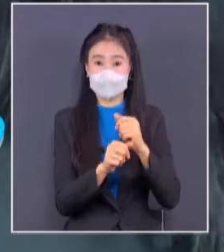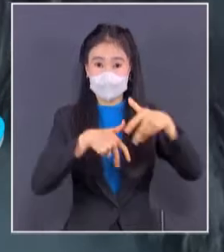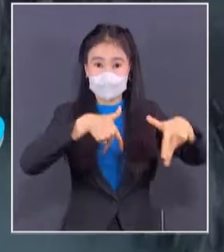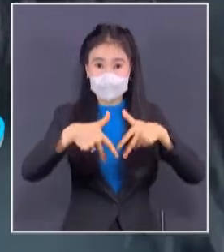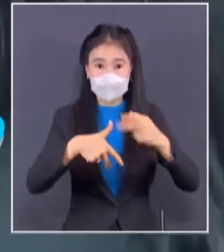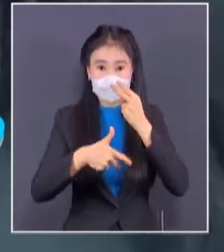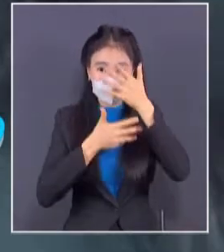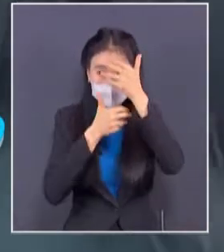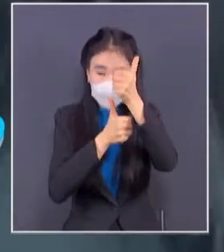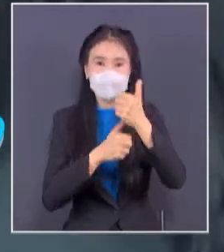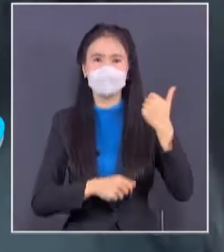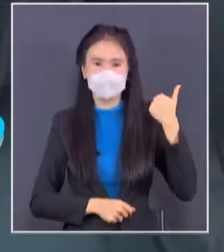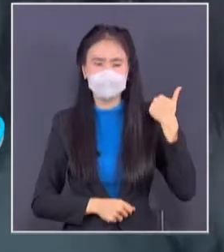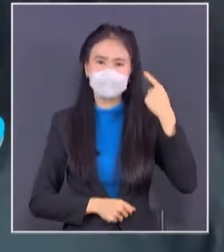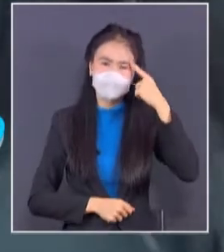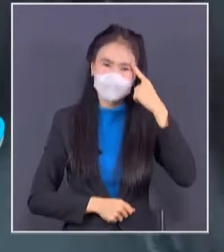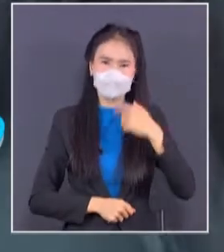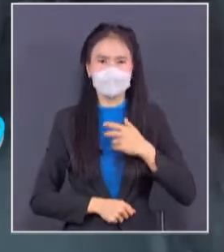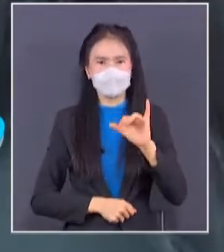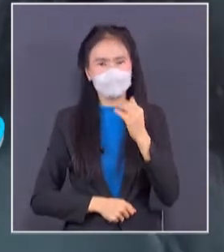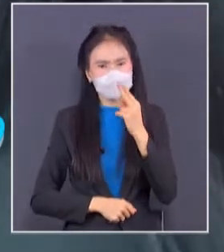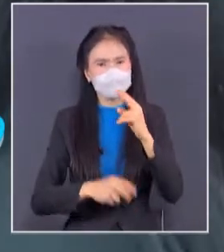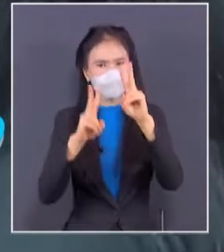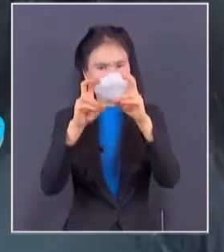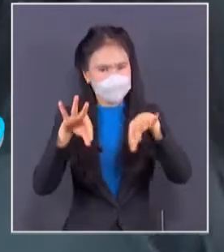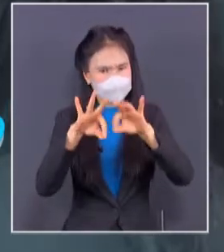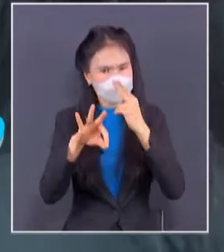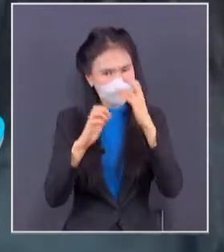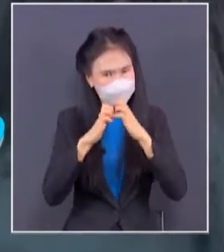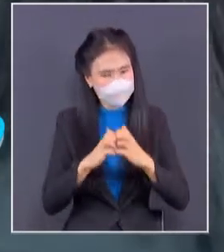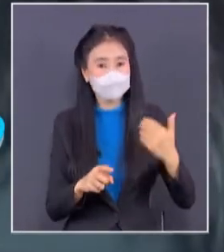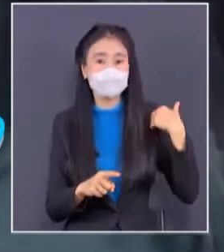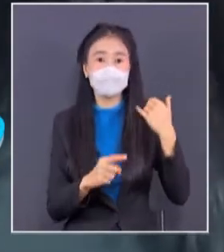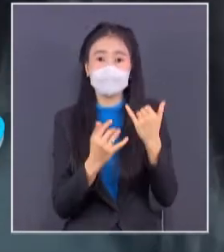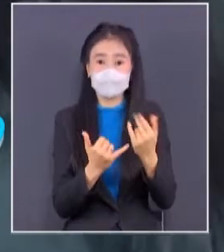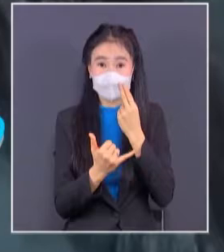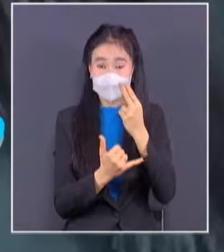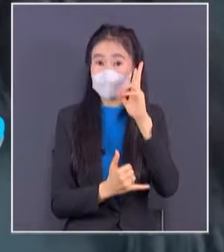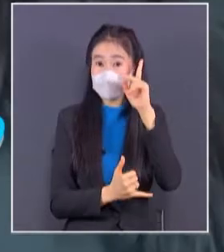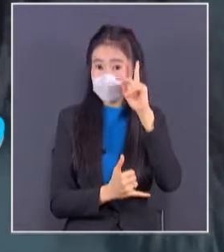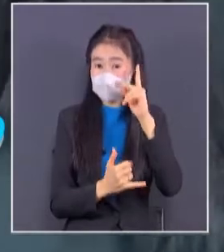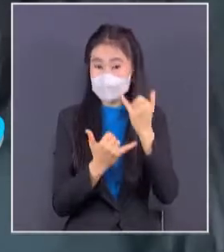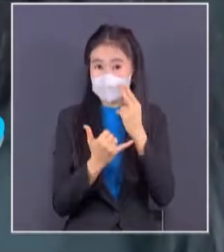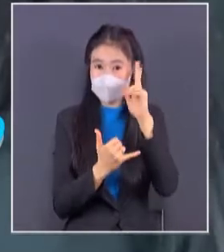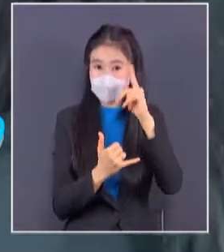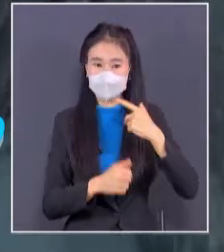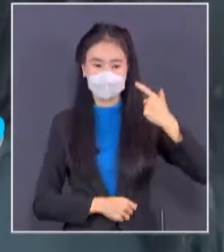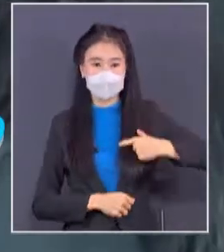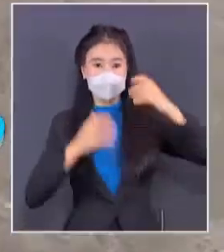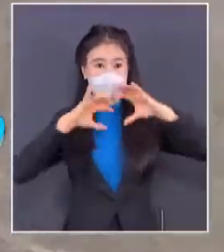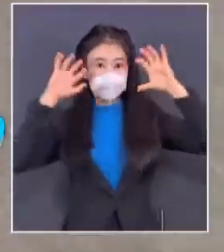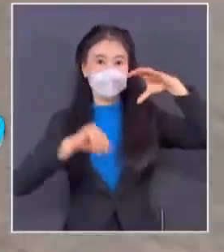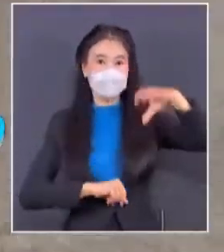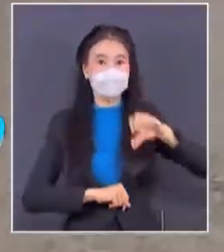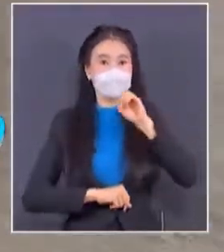สนใจแล้วก็มีความซับซ้อนอยู่ในหลายประเด็นแล้วก็วันนี้เองเราก็ยังตามกันอยู่ด้วยนะครับอัยการก็บอกว่าเอ